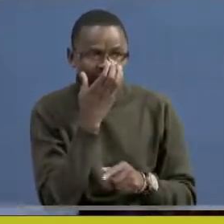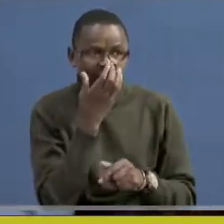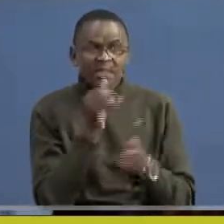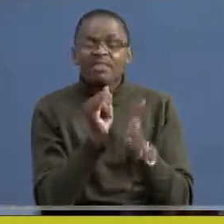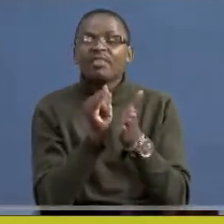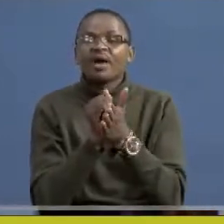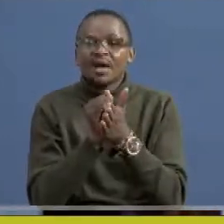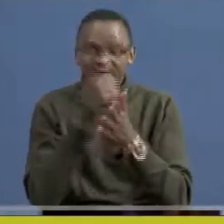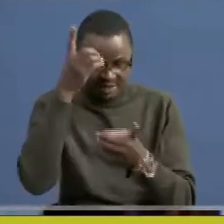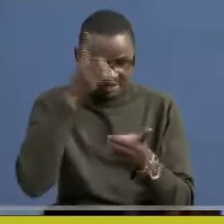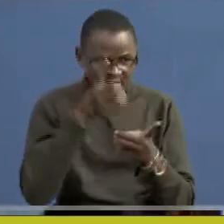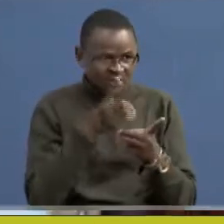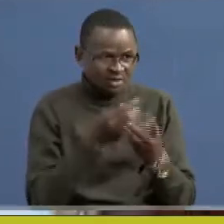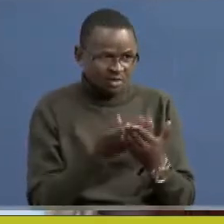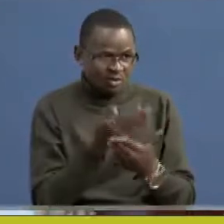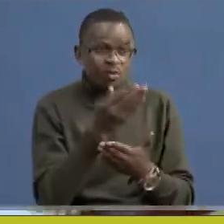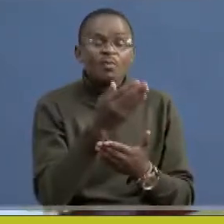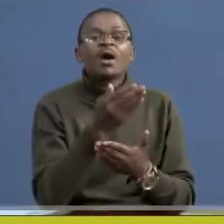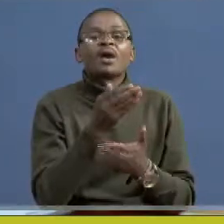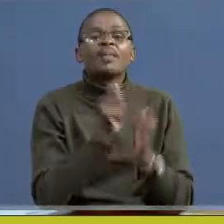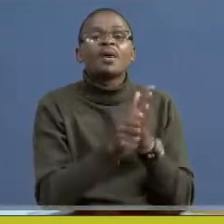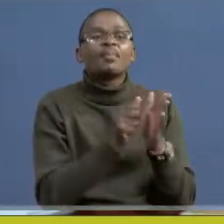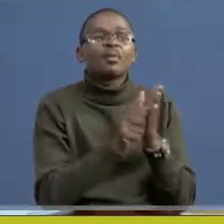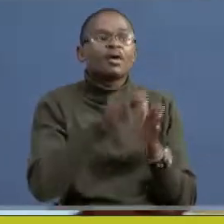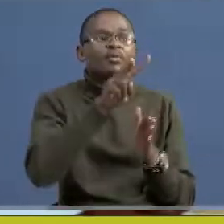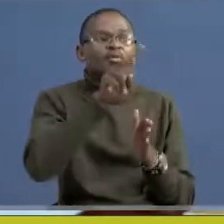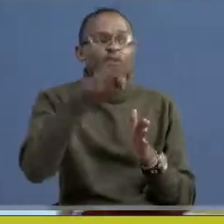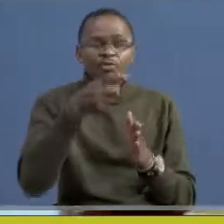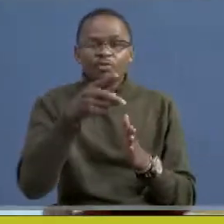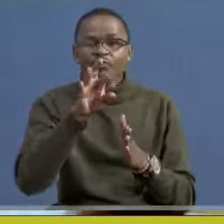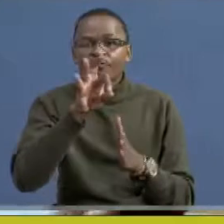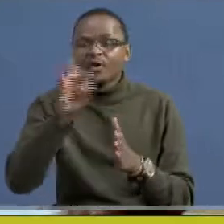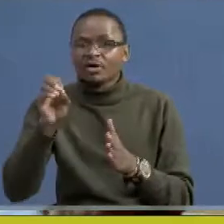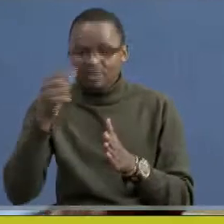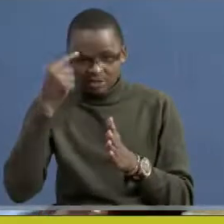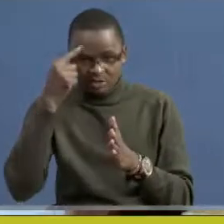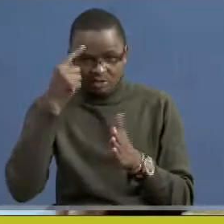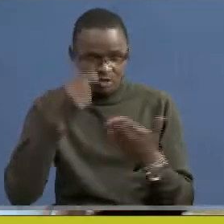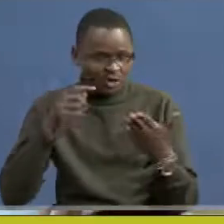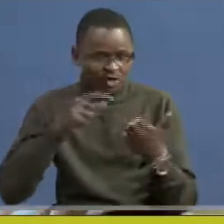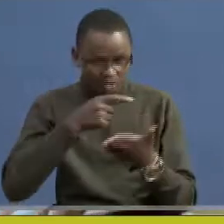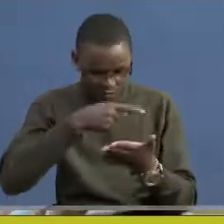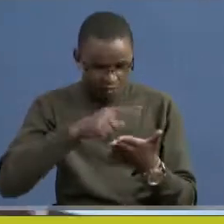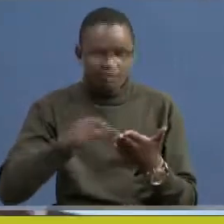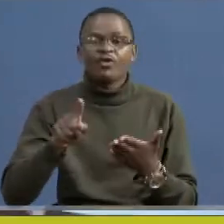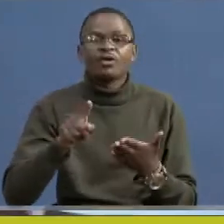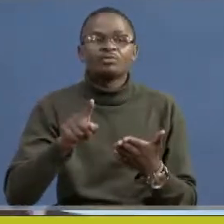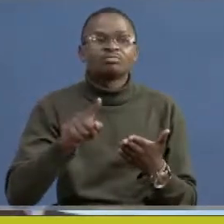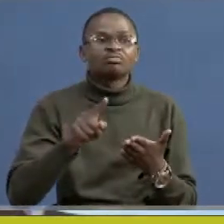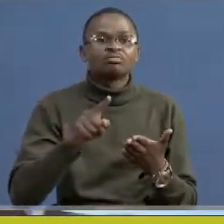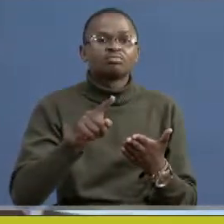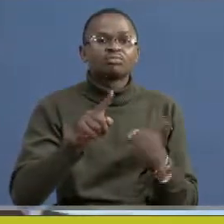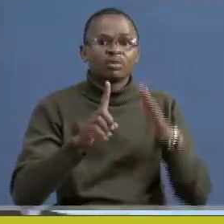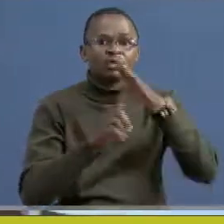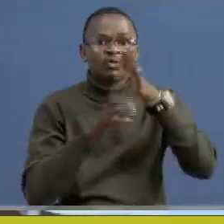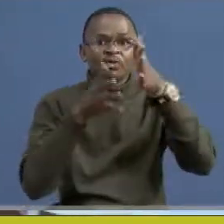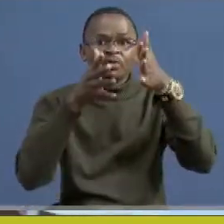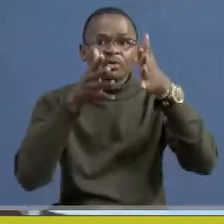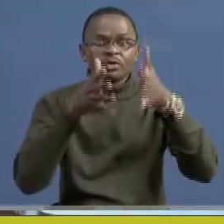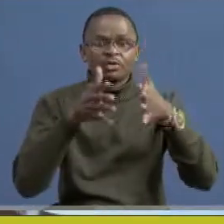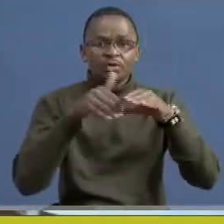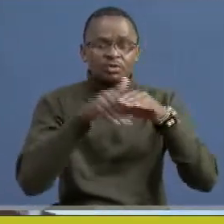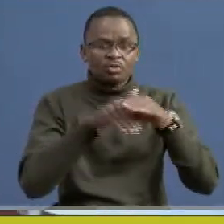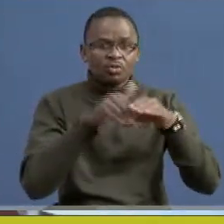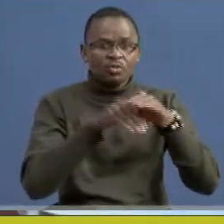ambapo uamuzi wa kununua mahindi kwa shilingi 2,300 kwa gunia moja uliidhinishwa. Waziri wa kilimo Mwangi Kiunjuri